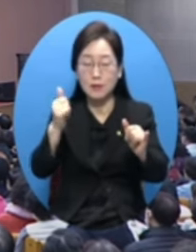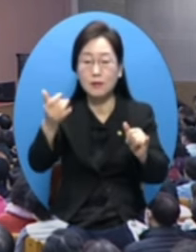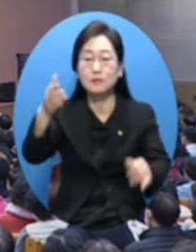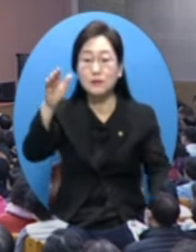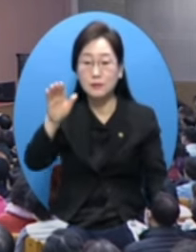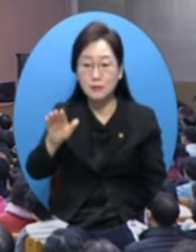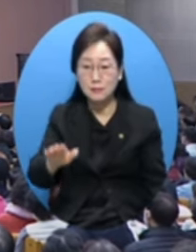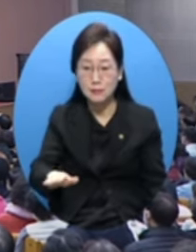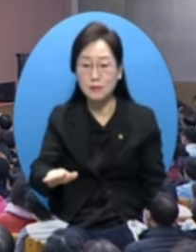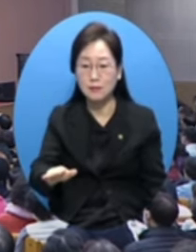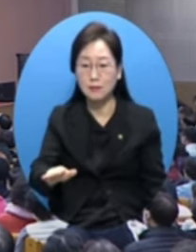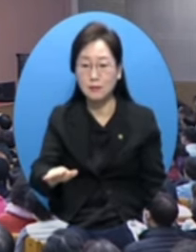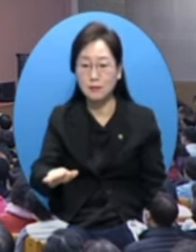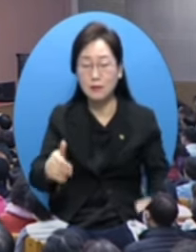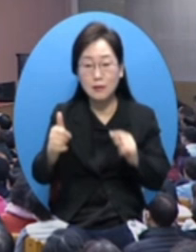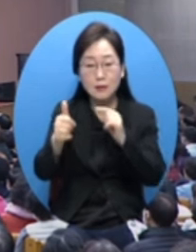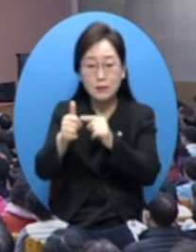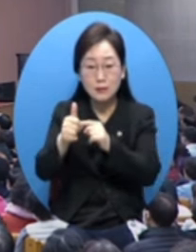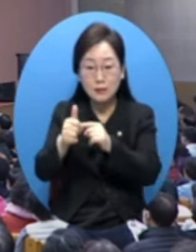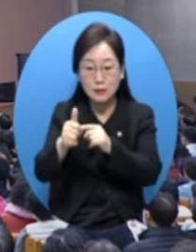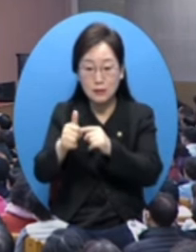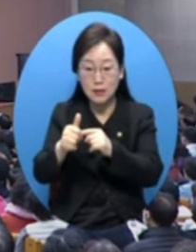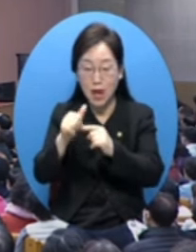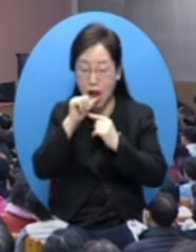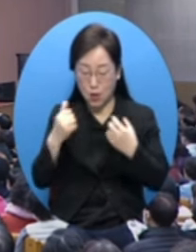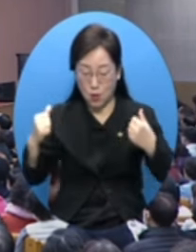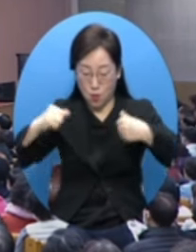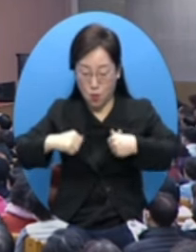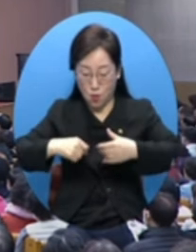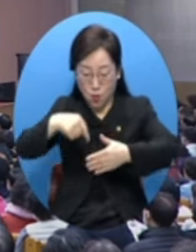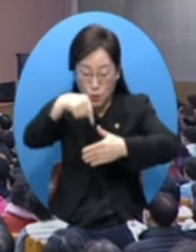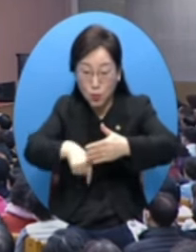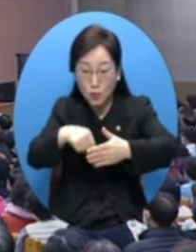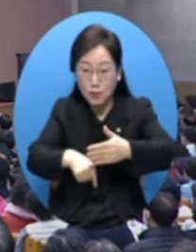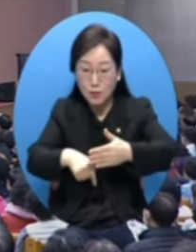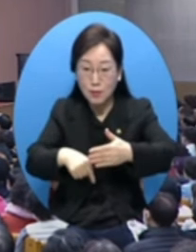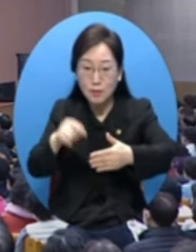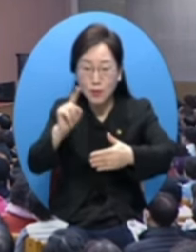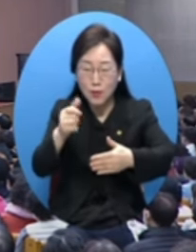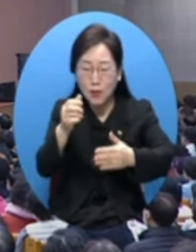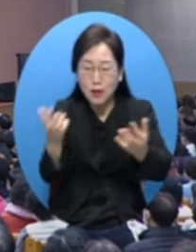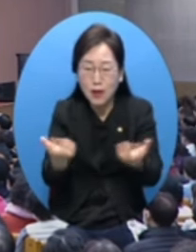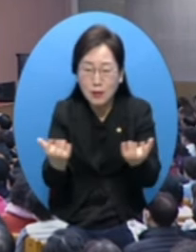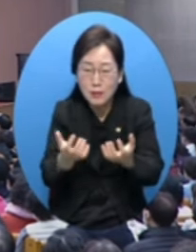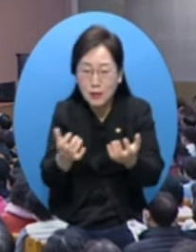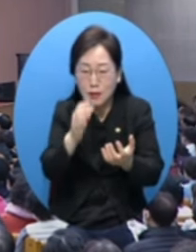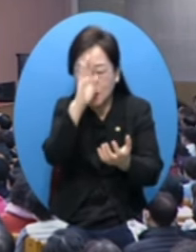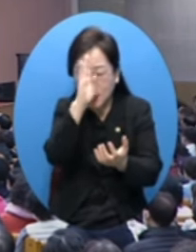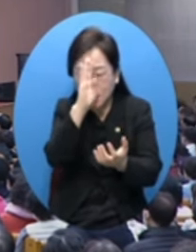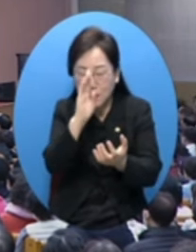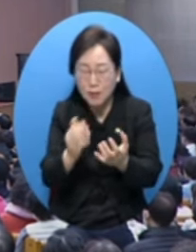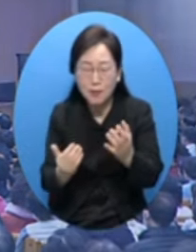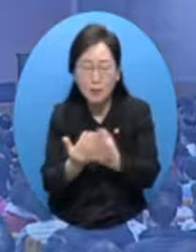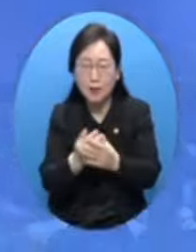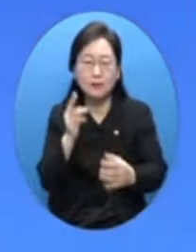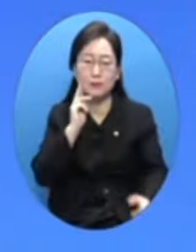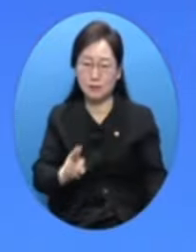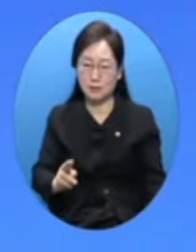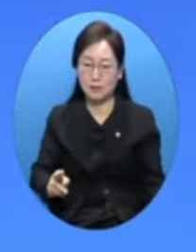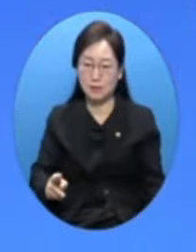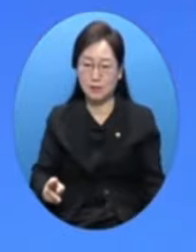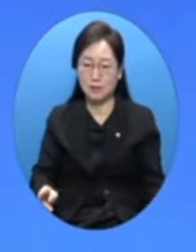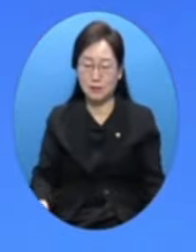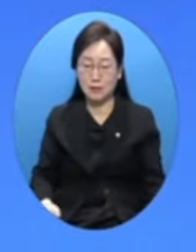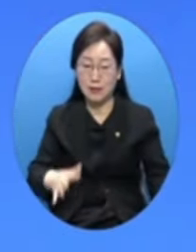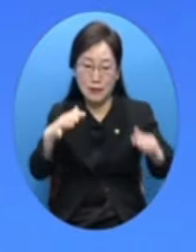그 갑옷 안에는 한센병으로 온몸이 죽어가고 있었습니다.